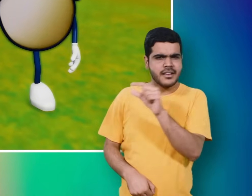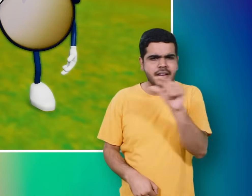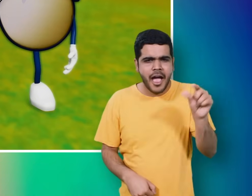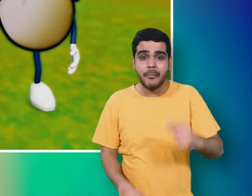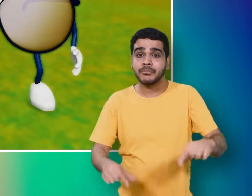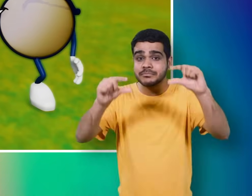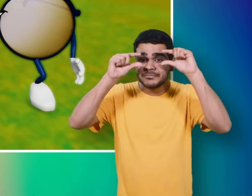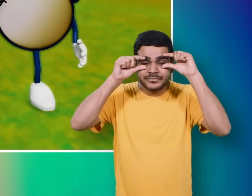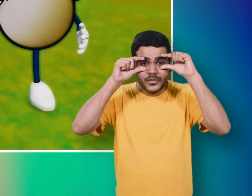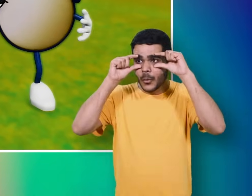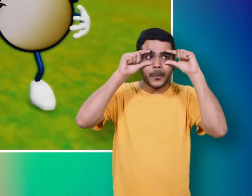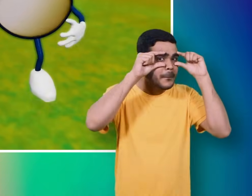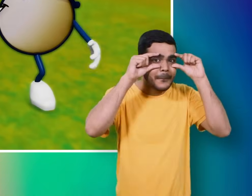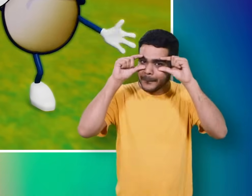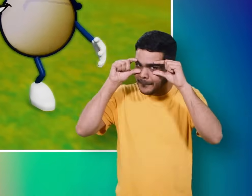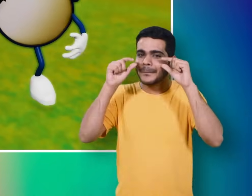एड़ी, ए से